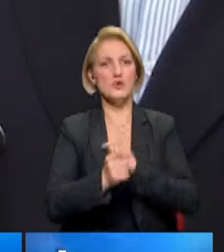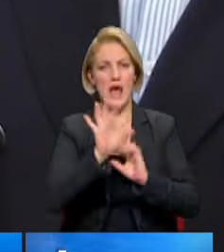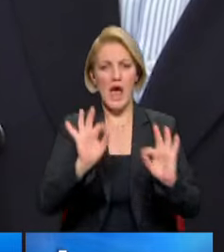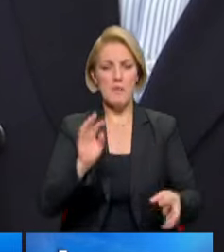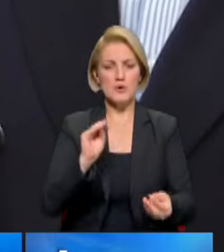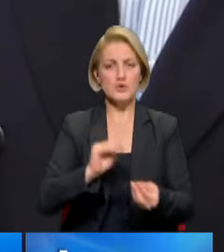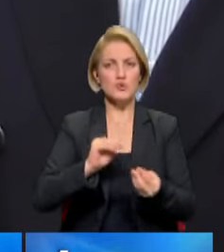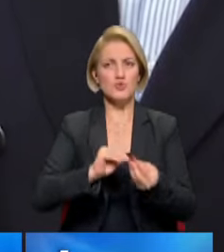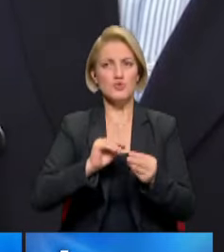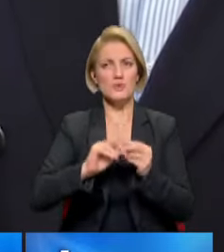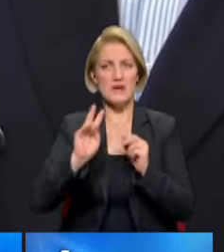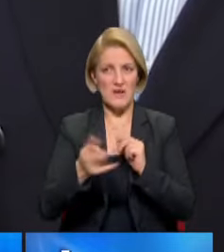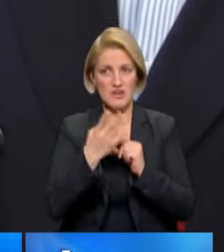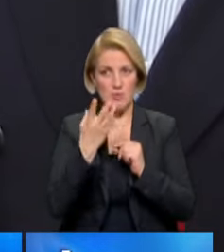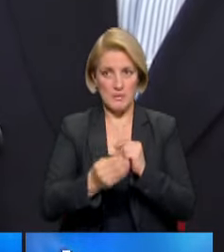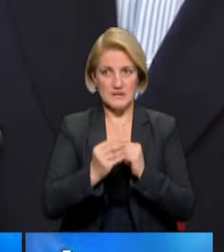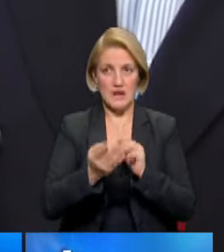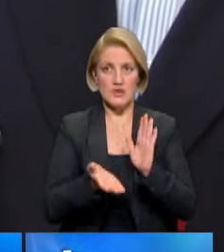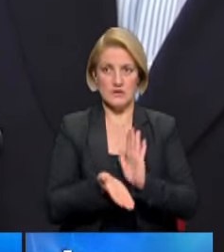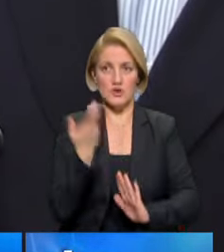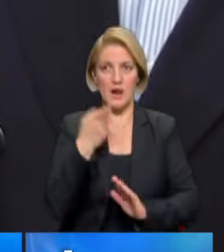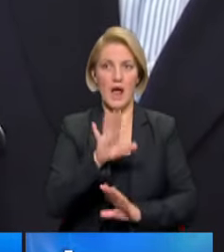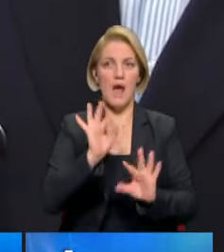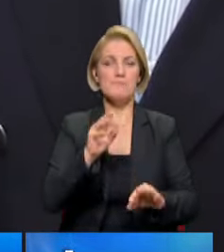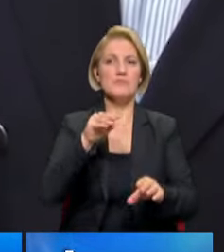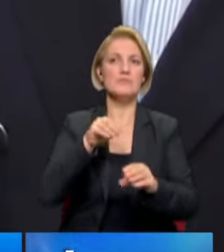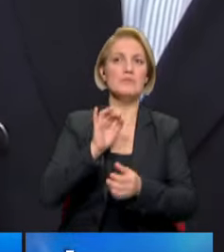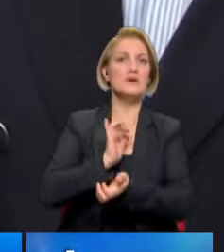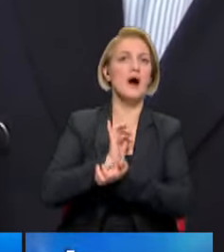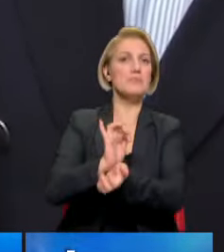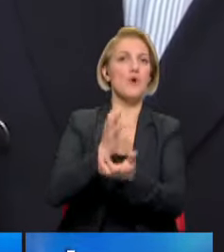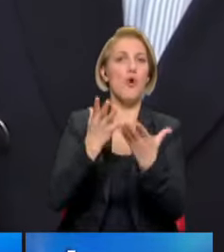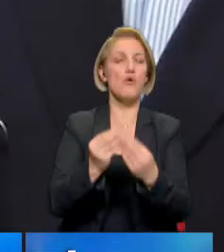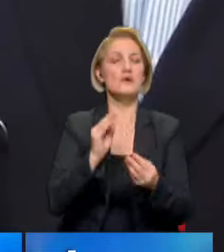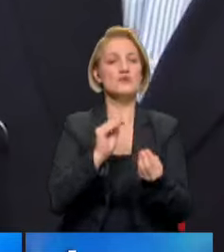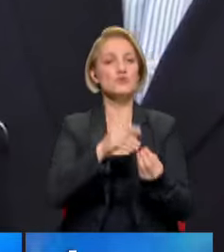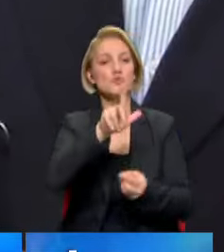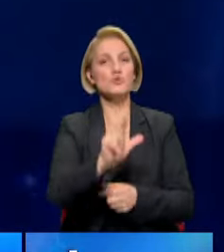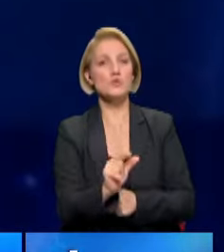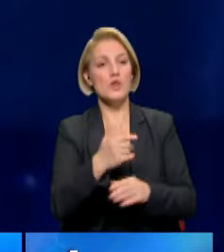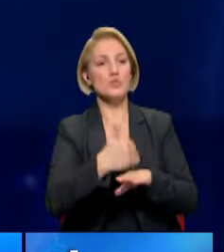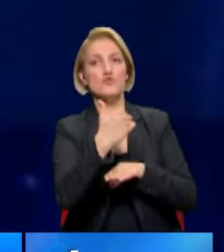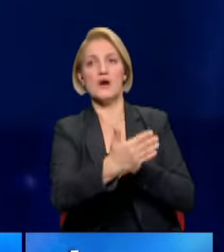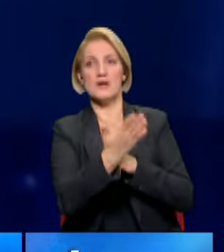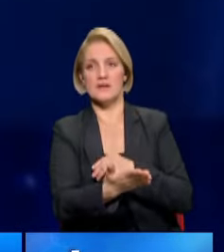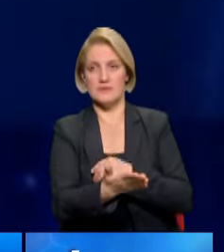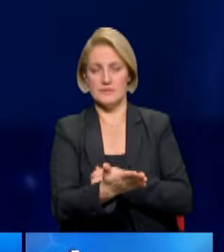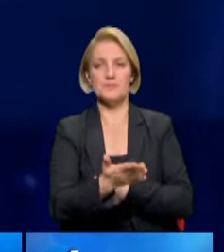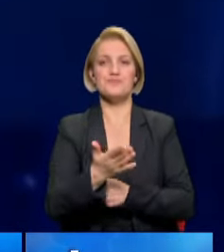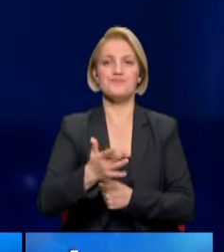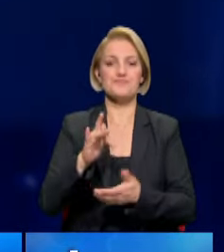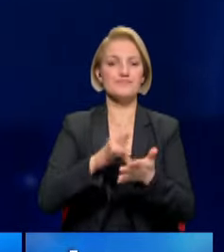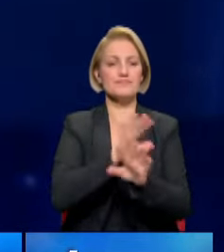suçlar caydırıcı olmaktan çıkarıldı, hem de pek çok içeride olması gereken suçlu dışarıya salındı. Cezasızlık algısını